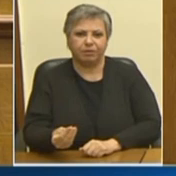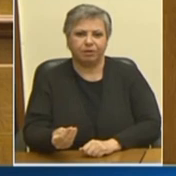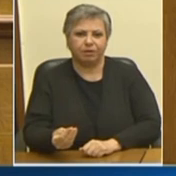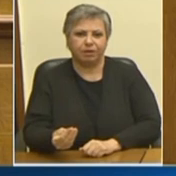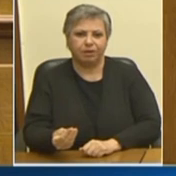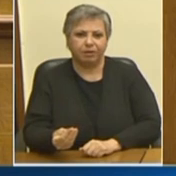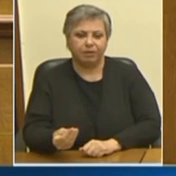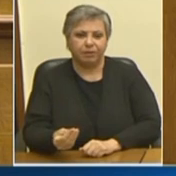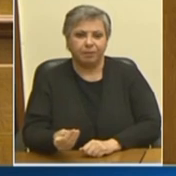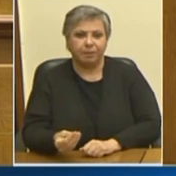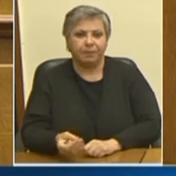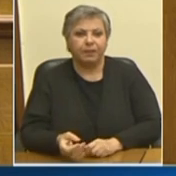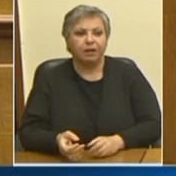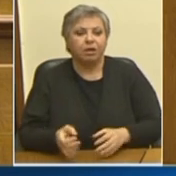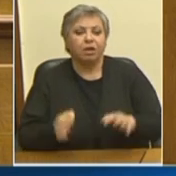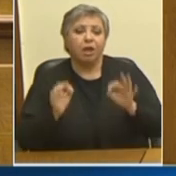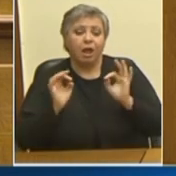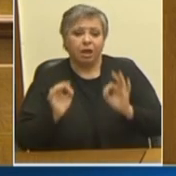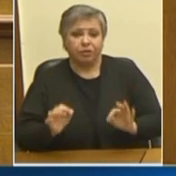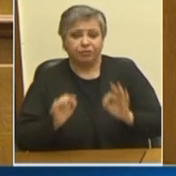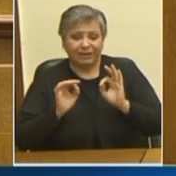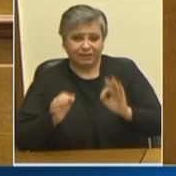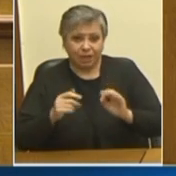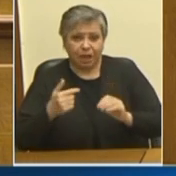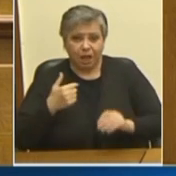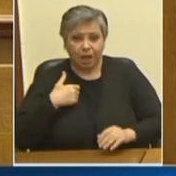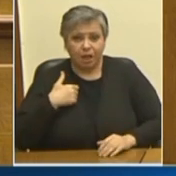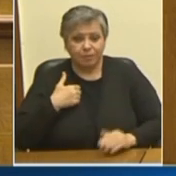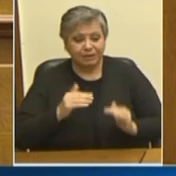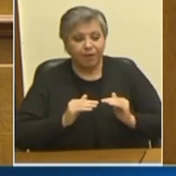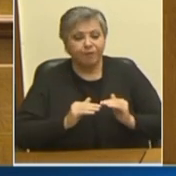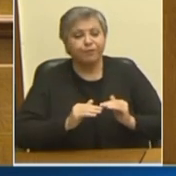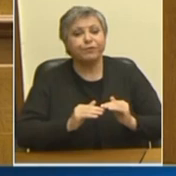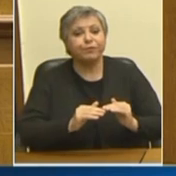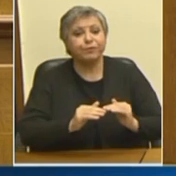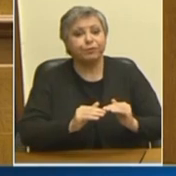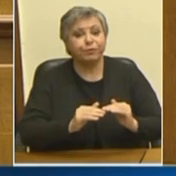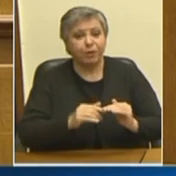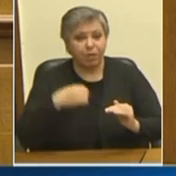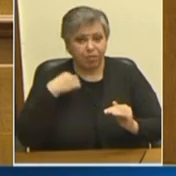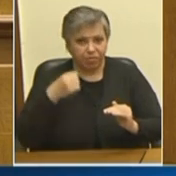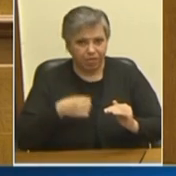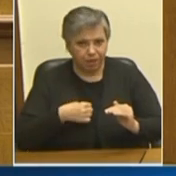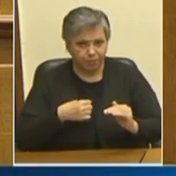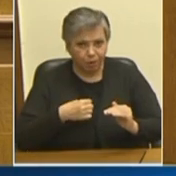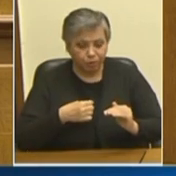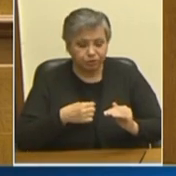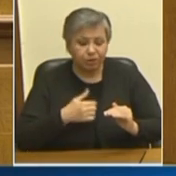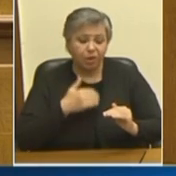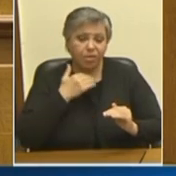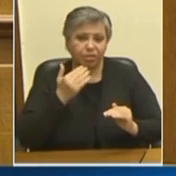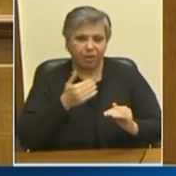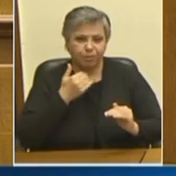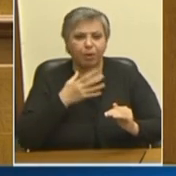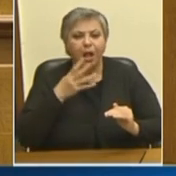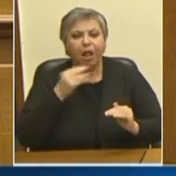Βέβαια, δεν θα μπορέσουμε επί μακρόν να κρατήσουμε τη χώρα χωρίς ιδιωτικά πανεπιστήμια, γιατί πιέζει